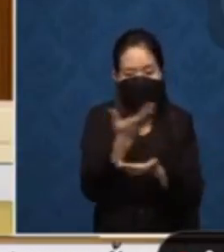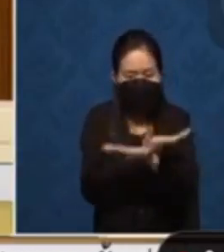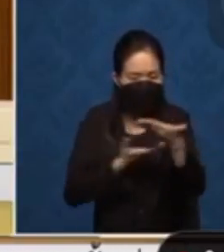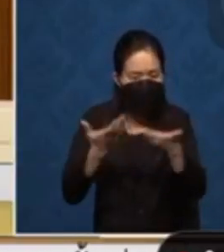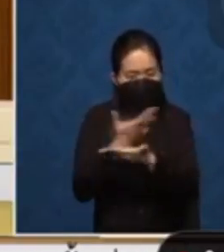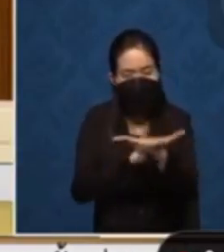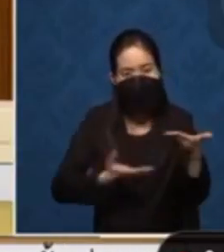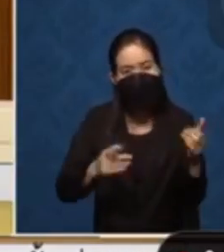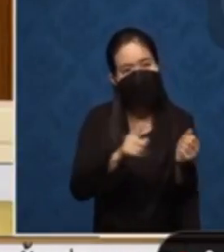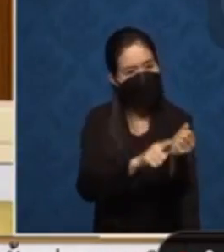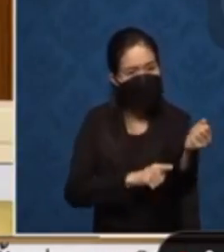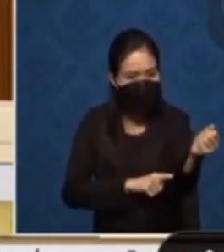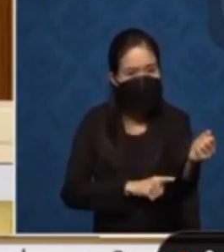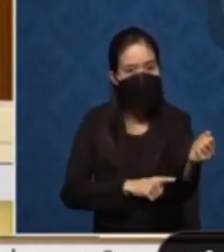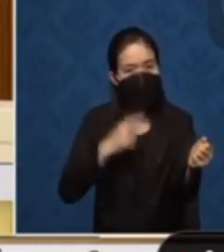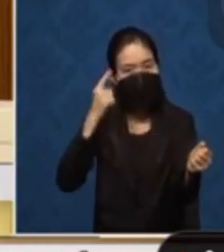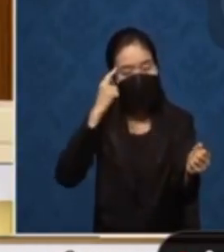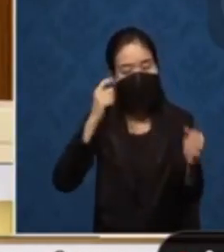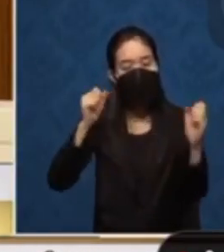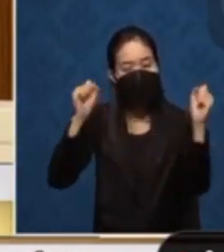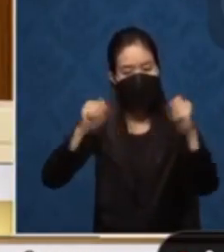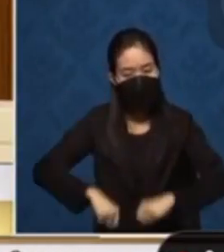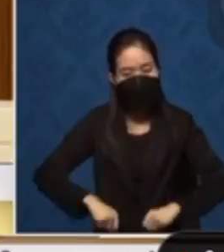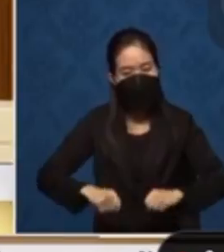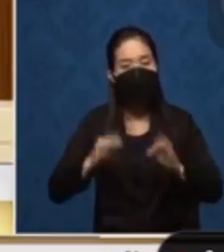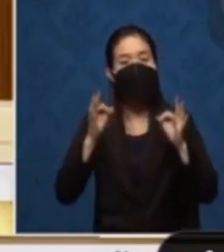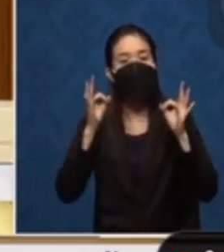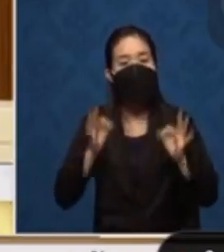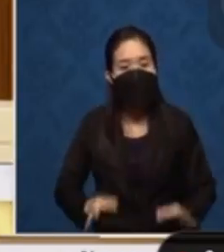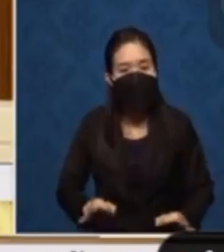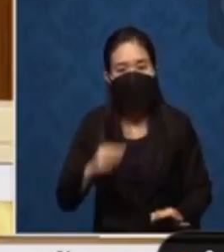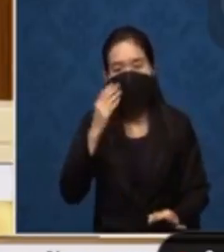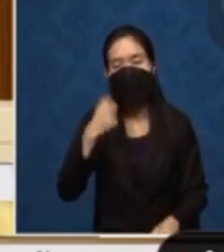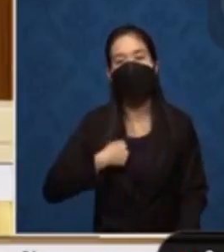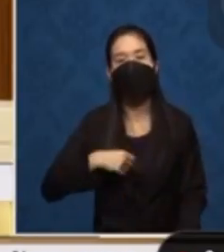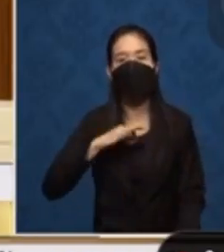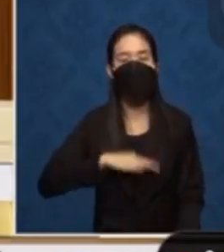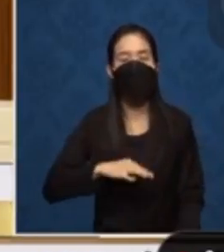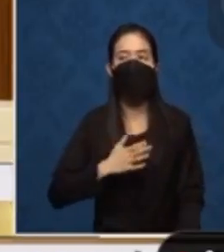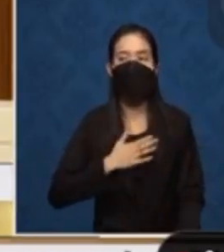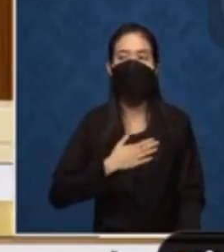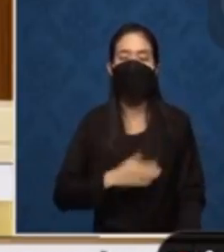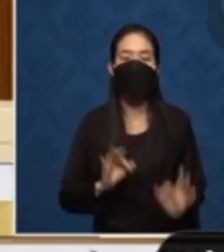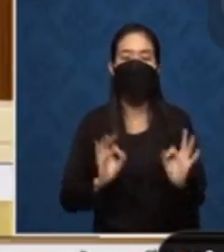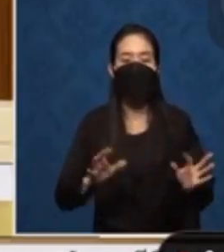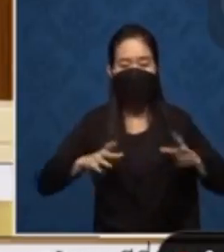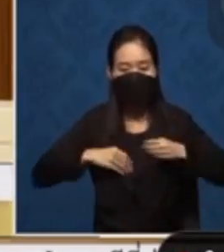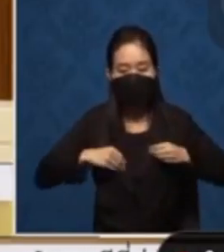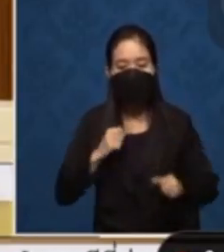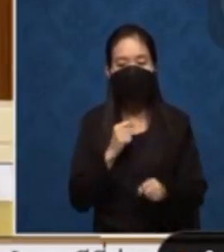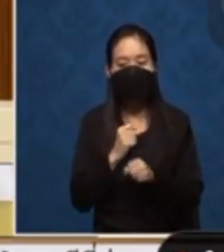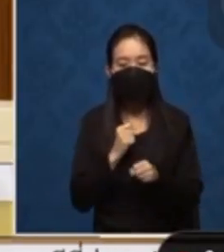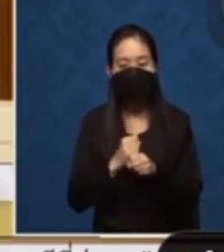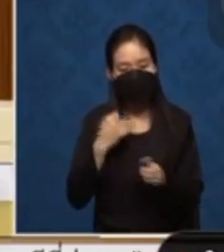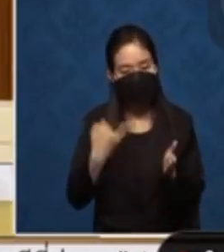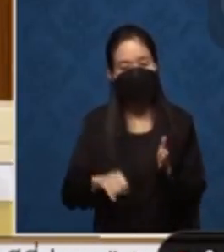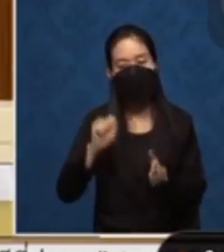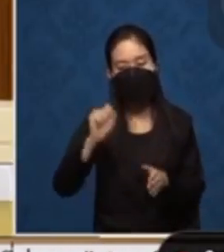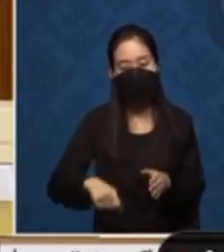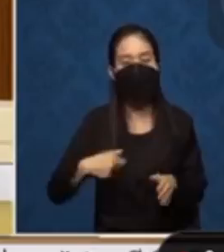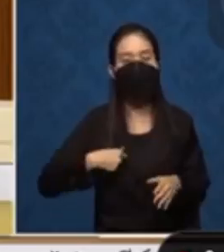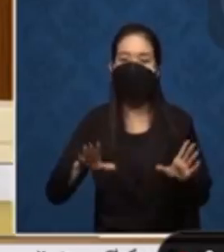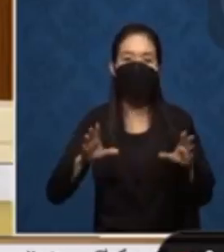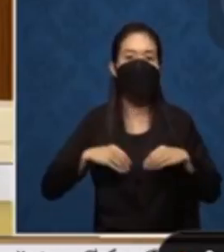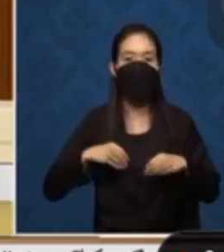ลเรืบางส่นตดสนใจยอมรบสารภาพ เพรีเพอใหคศาีของตัเอง ยุติโยเร็วนะครับนอกจากนี้